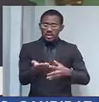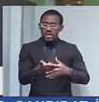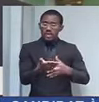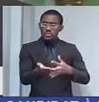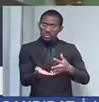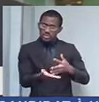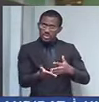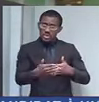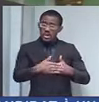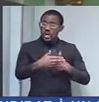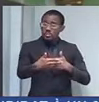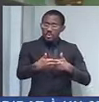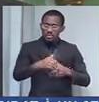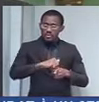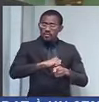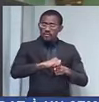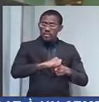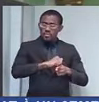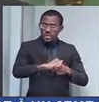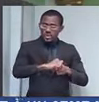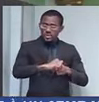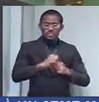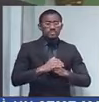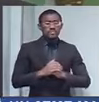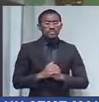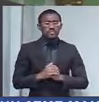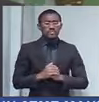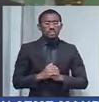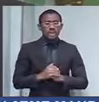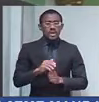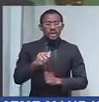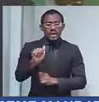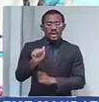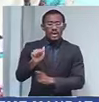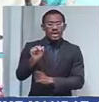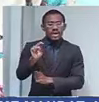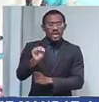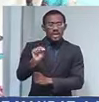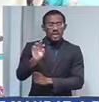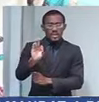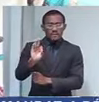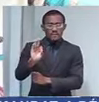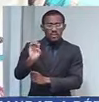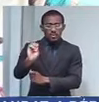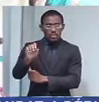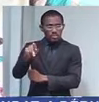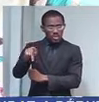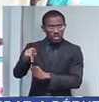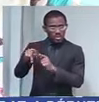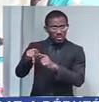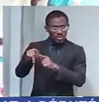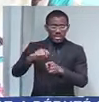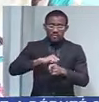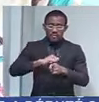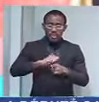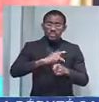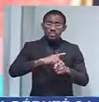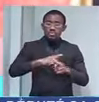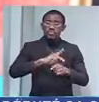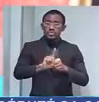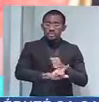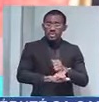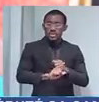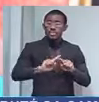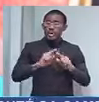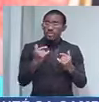formation. De préférence, ça va être l'ANFEP, donc l'Agence nationale de formation et d'enseignement professionnel. Mais dans le cas présent, c'est